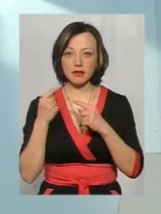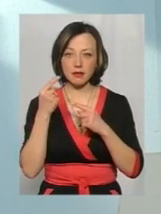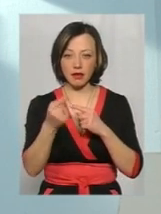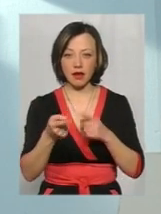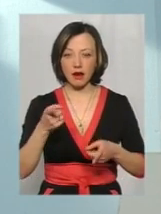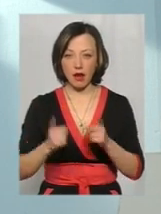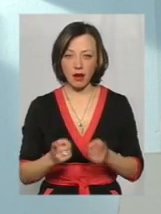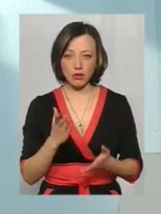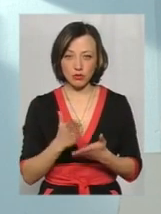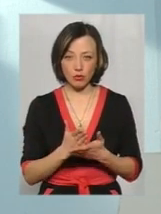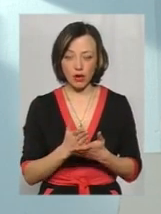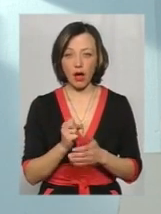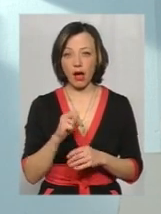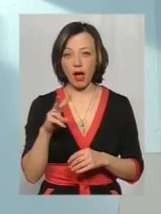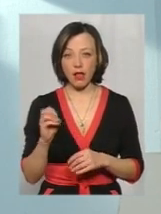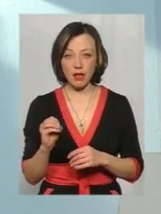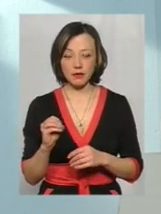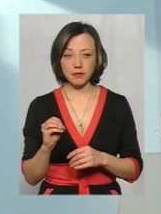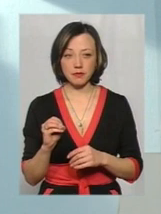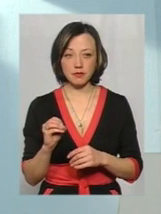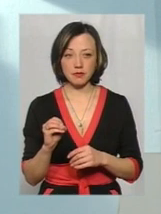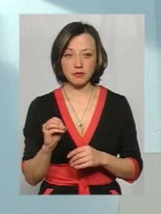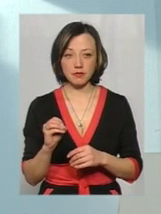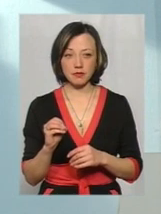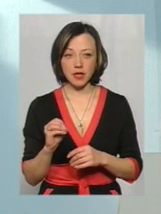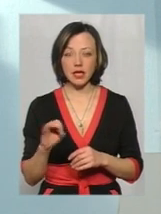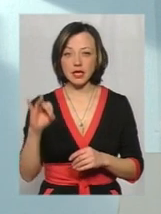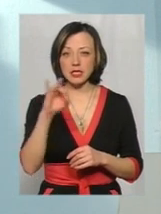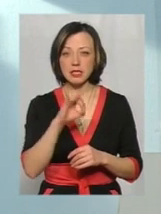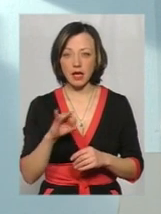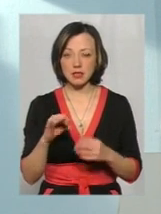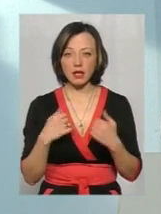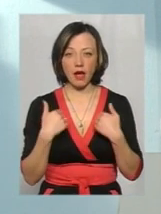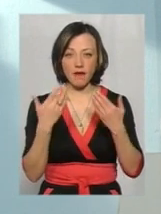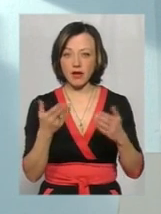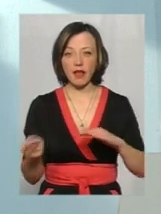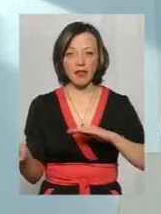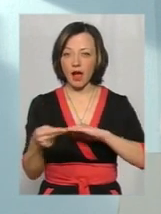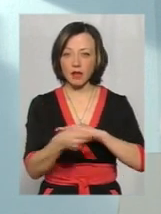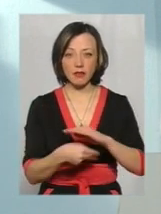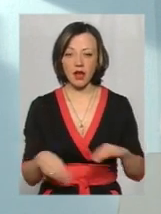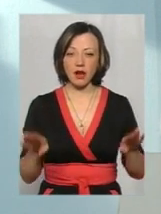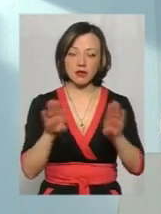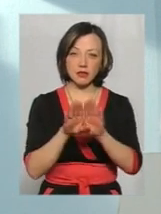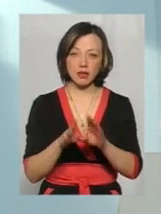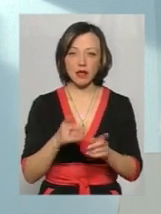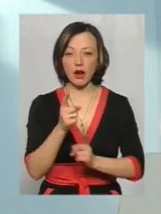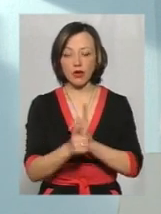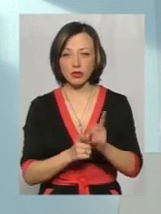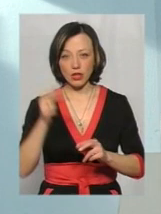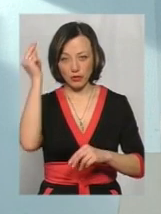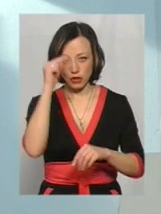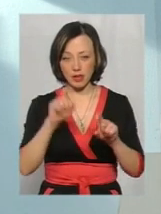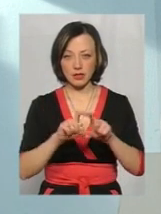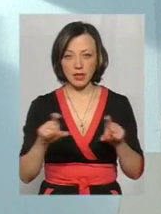реальна, яка існує. Але по-перше, в Ізяславі я вас не агітував закривати чи організовувати там навчальні